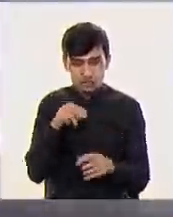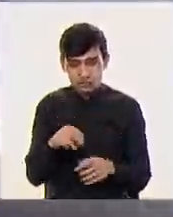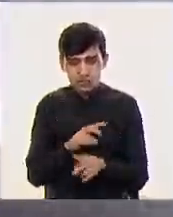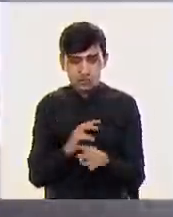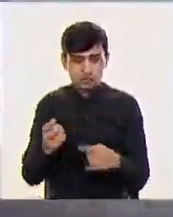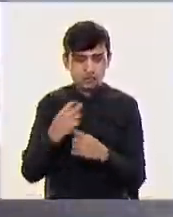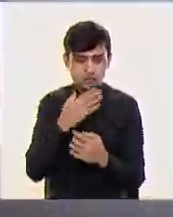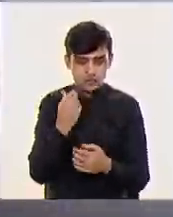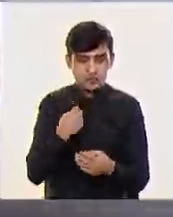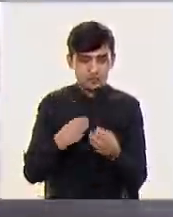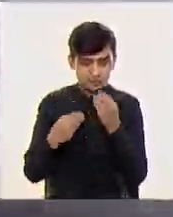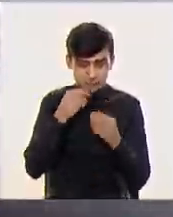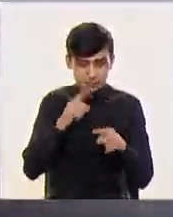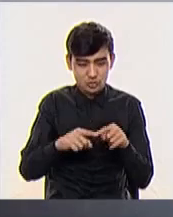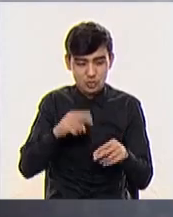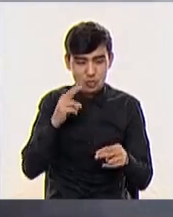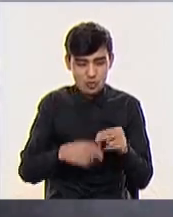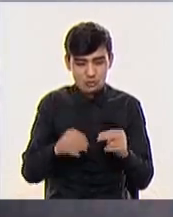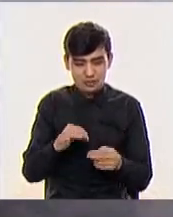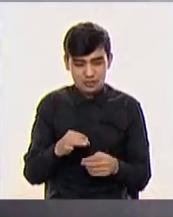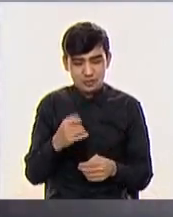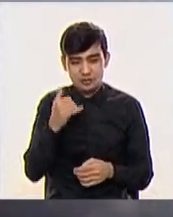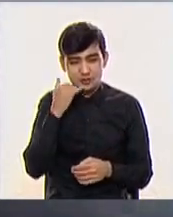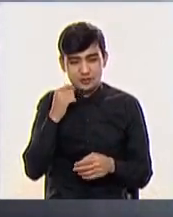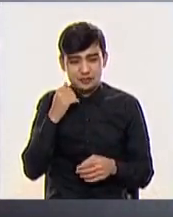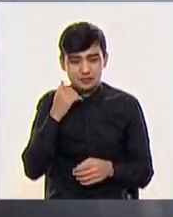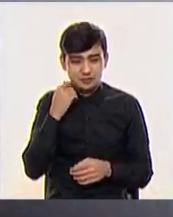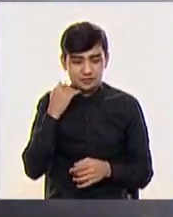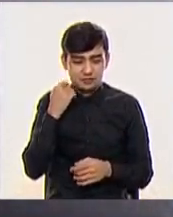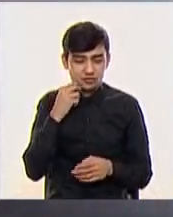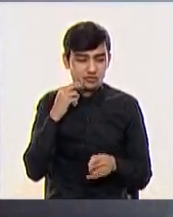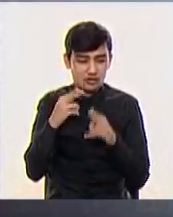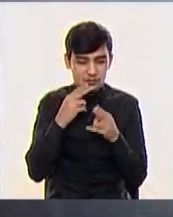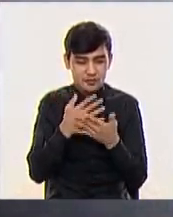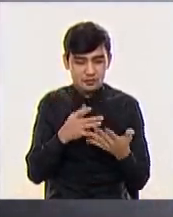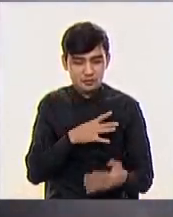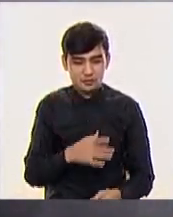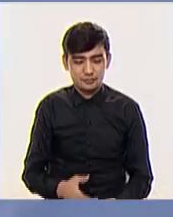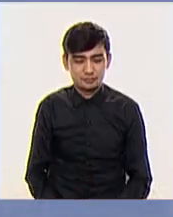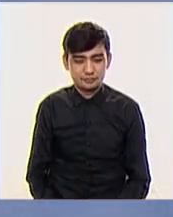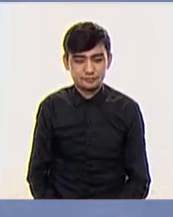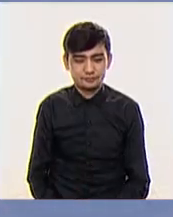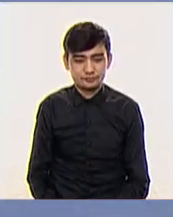келмегенін, азық-түліктерінің таусылып жатқанын айтып, ұялы телефонмен шағымдарын жолдап жатыр.